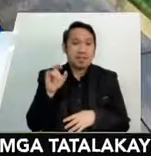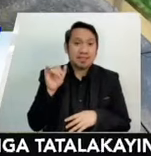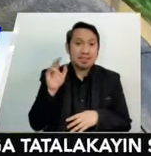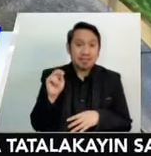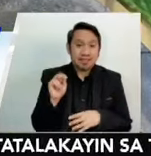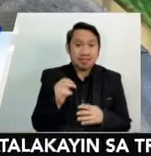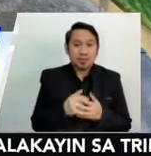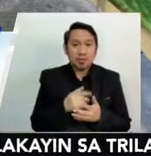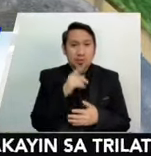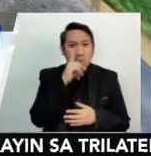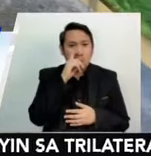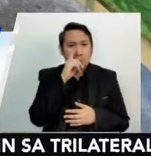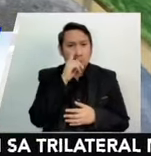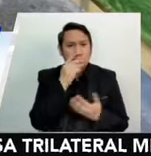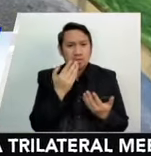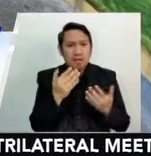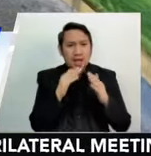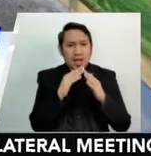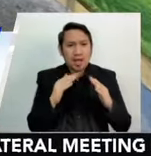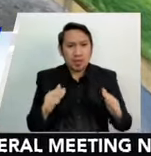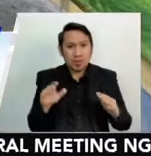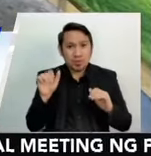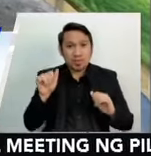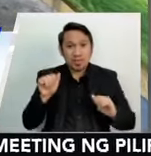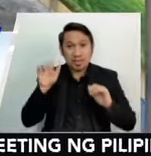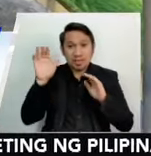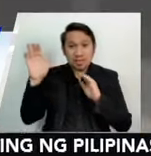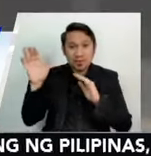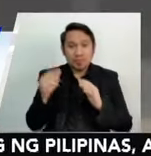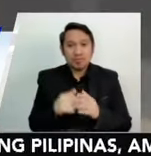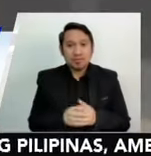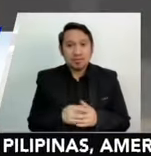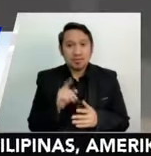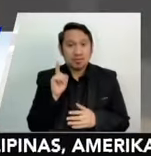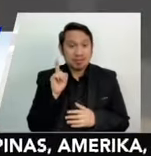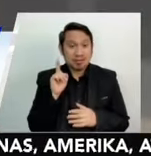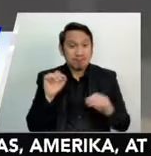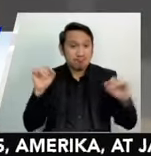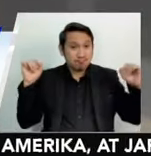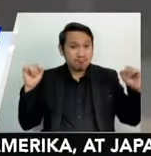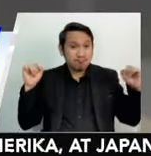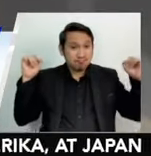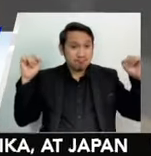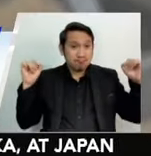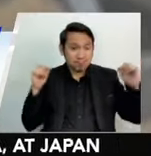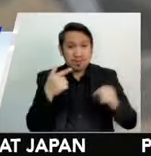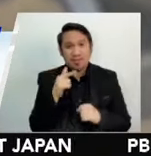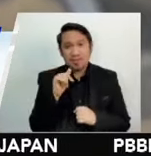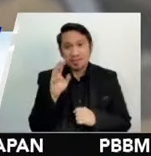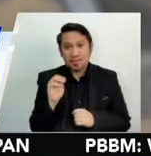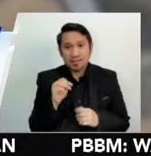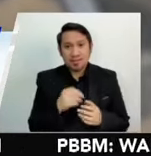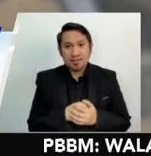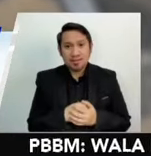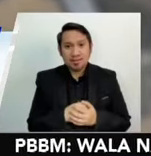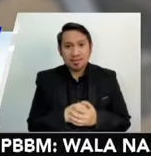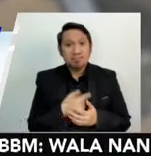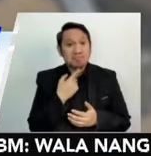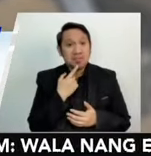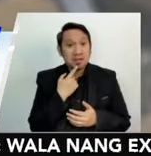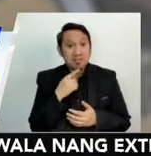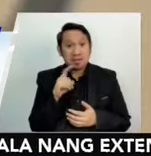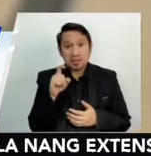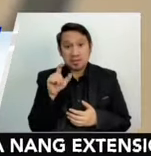bahay sa Antipolo. Ginawa niya na kasi yung studio at gym for hangouts and chill. Sabi ni Zian, kinailangan niya